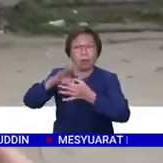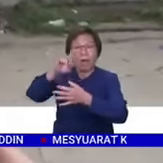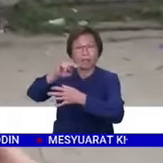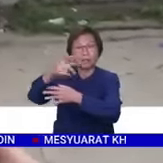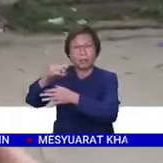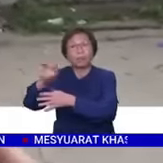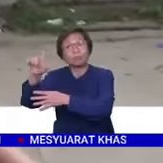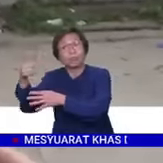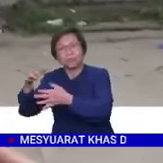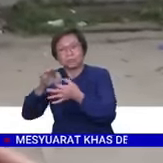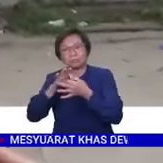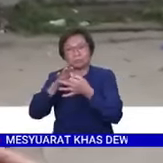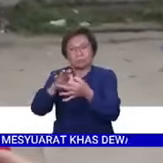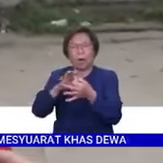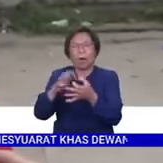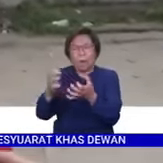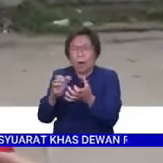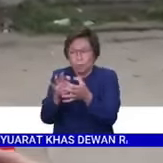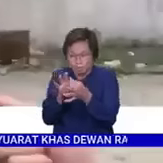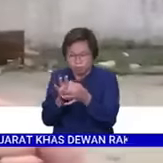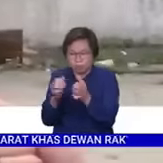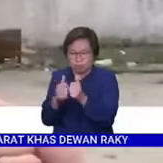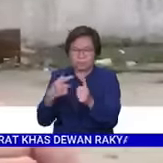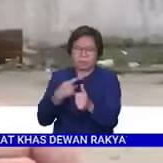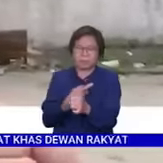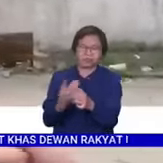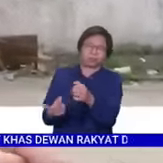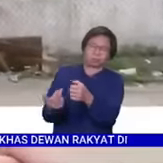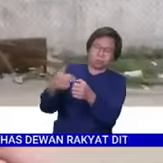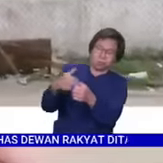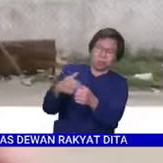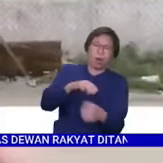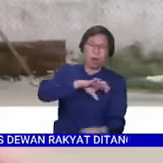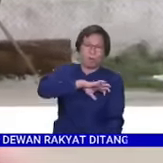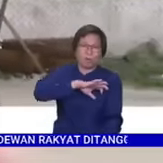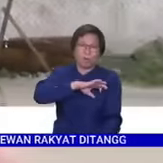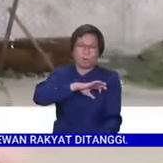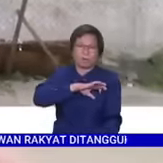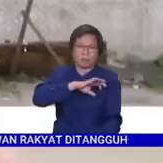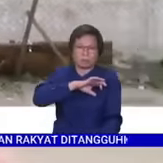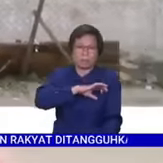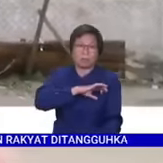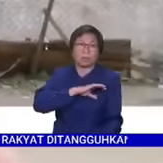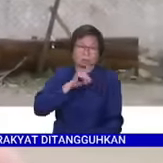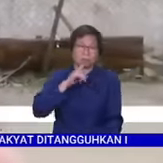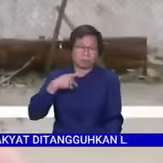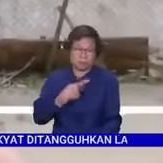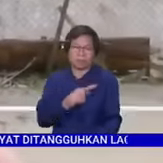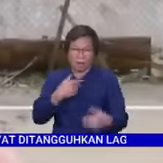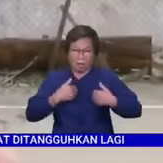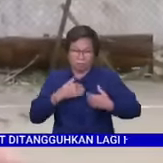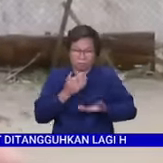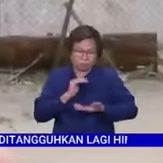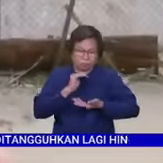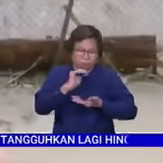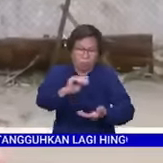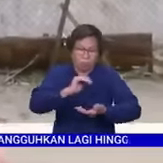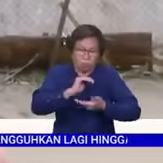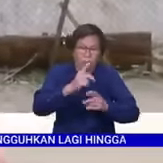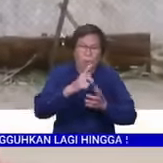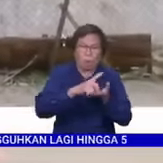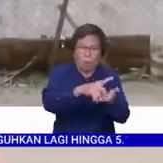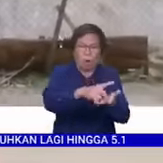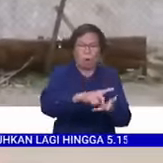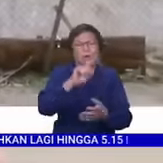lain enjoy online ataupun gliserin yang ingin bekerjasama Kitalah tide pihak polis kita pun memang ada kita bekal Kan eh tetapi